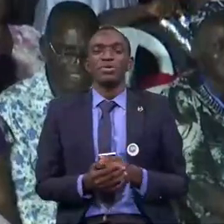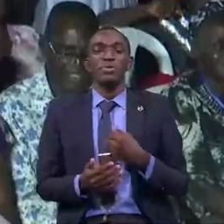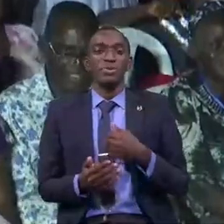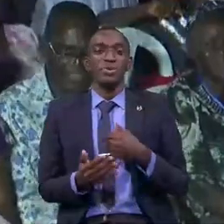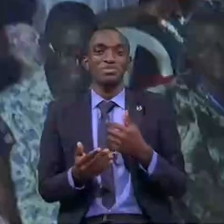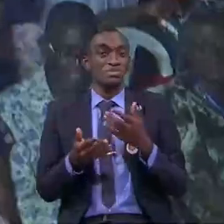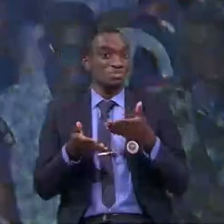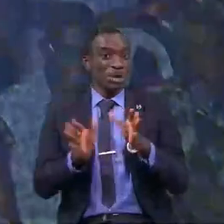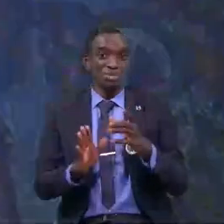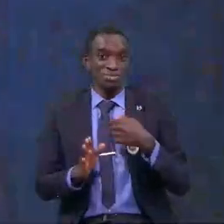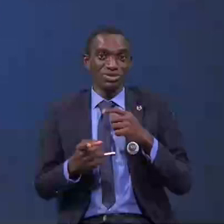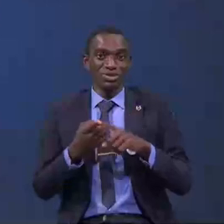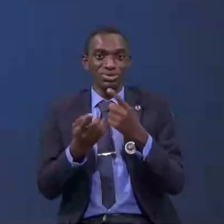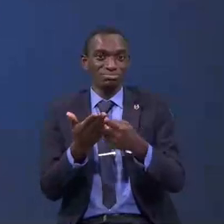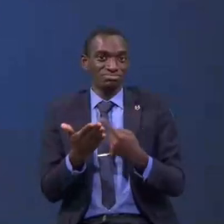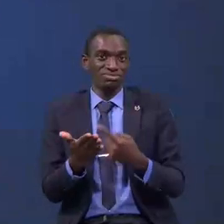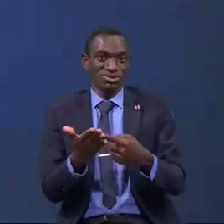Laissez-moi vous parler.